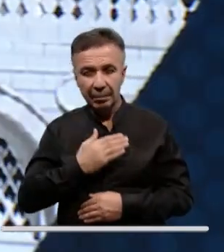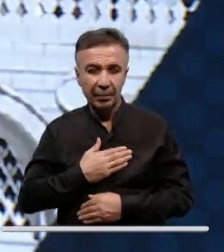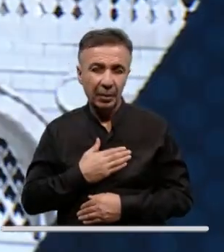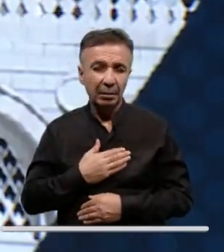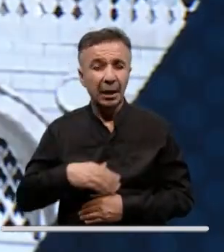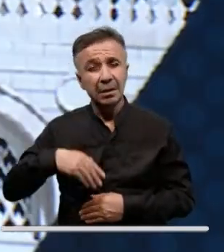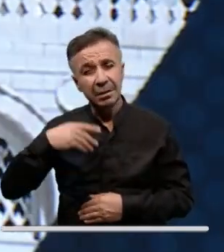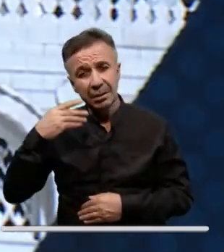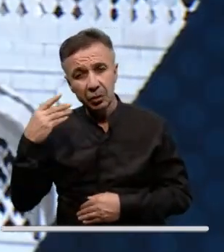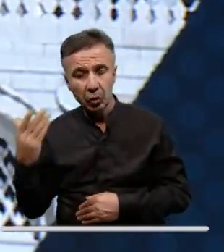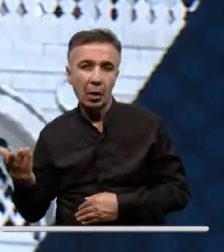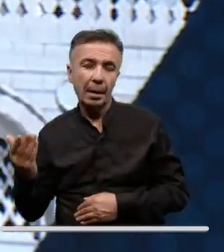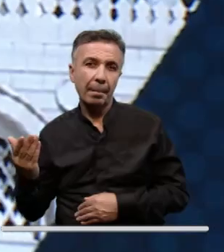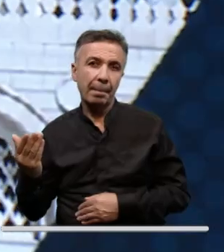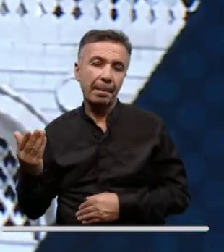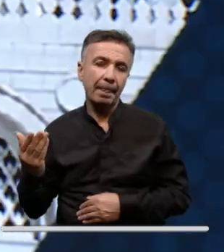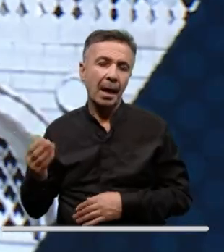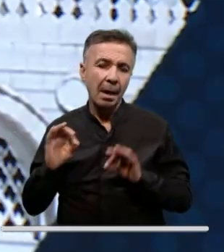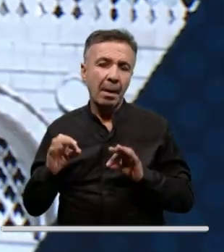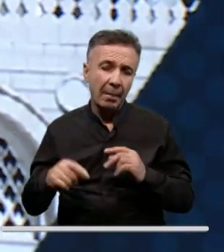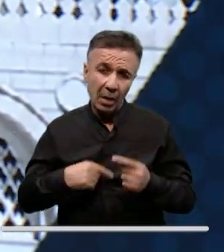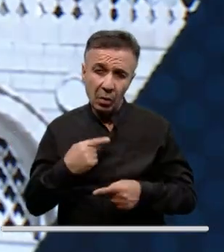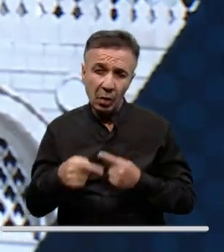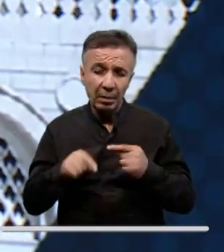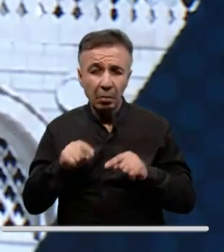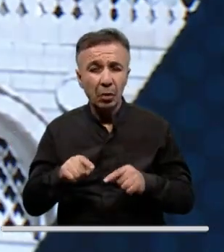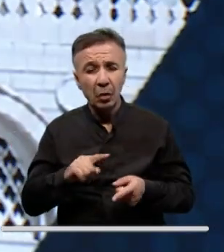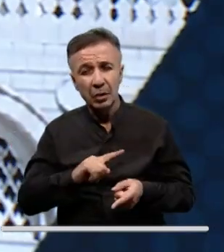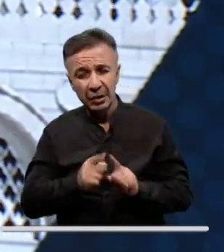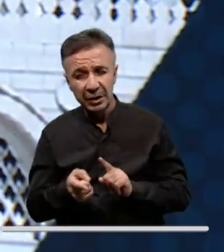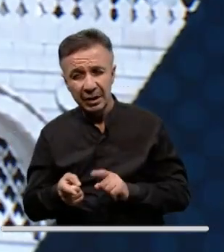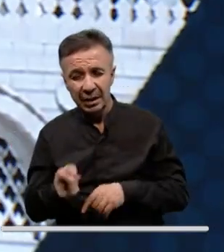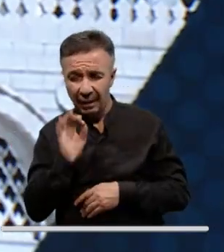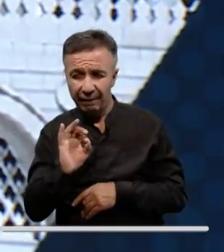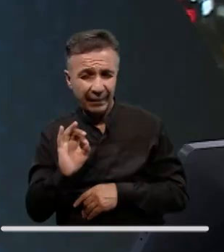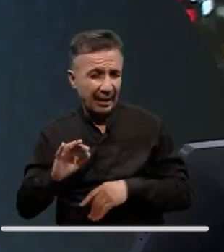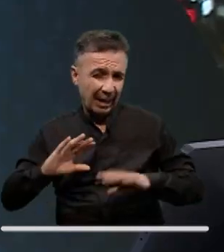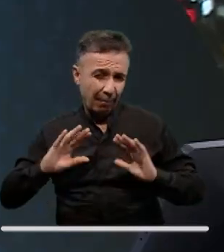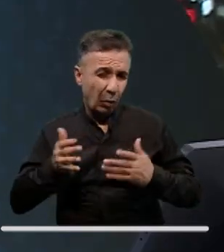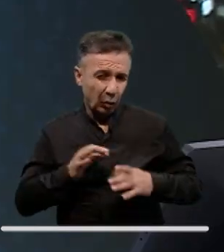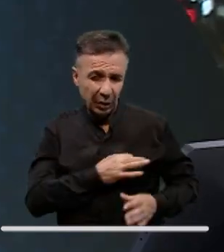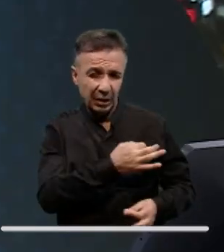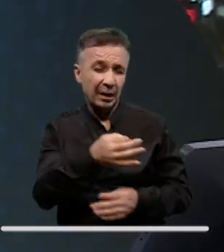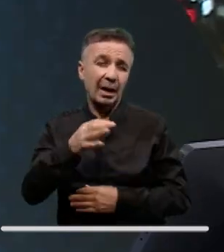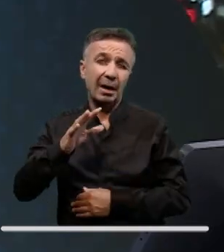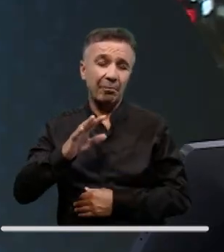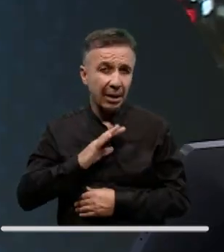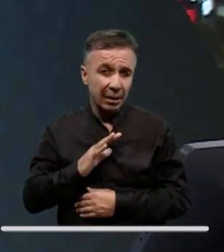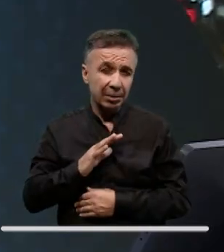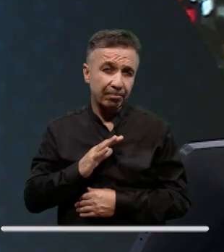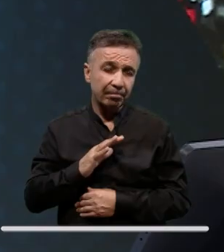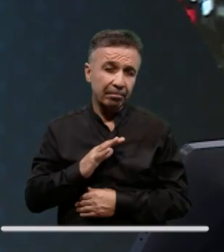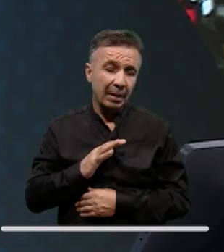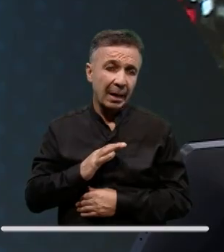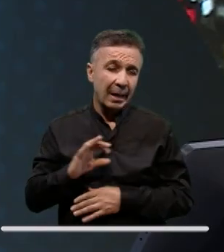danan sonra eee her dönemde bu tür Eee kimseler vardı insanların Eee